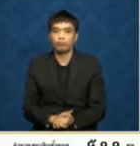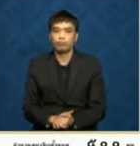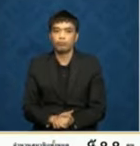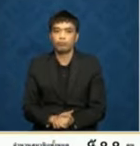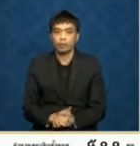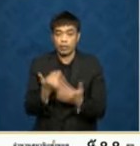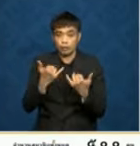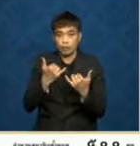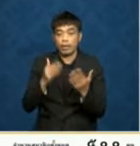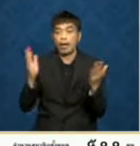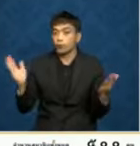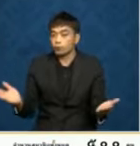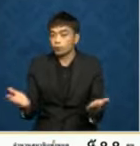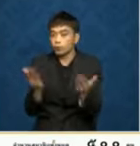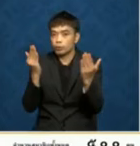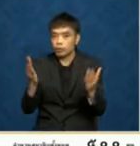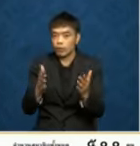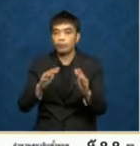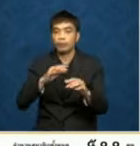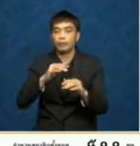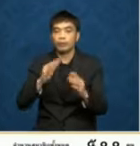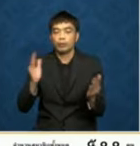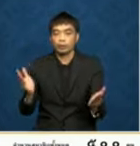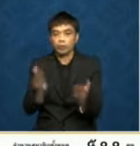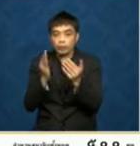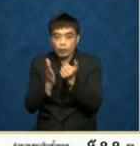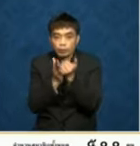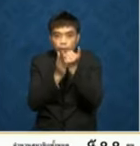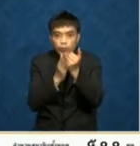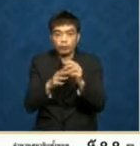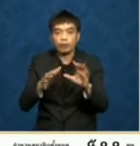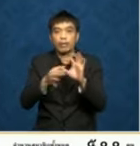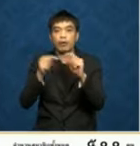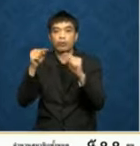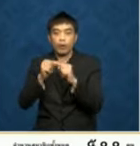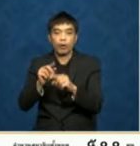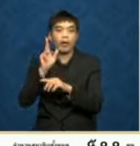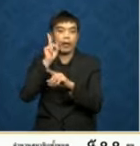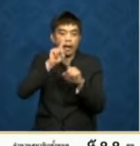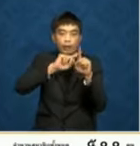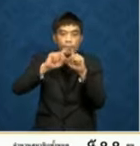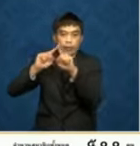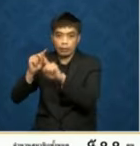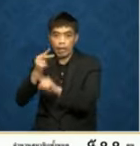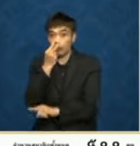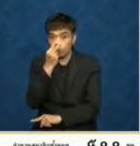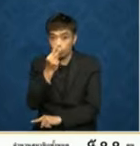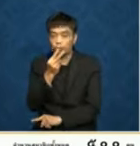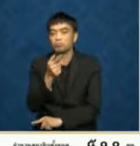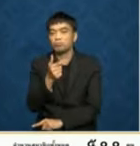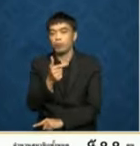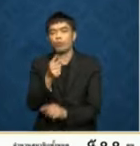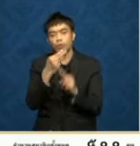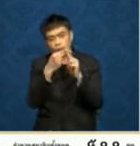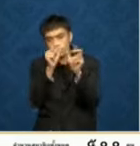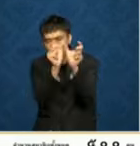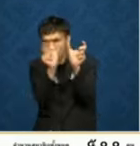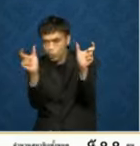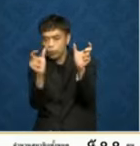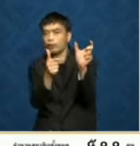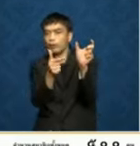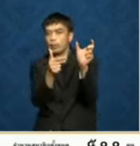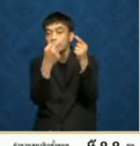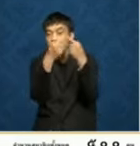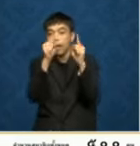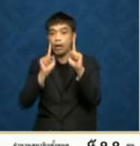่าการส่งเสริม แลสฟงชอดูป acabแต่ตัชีวาตของโครง